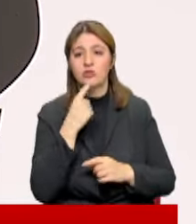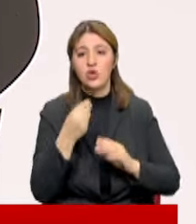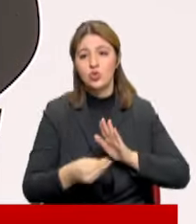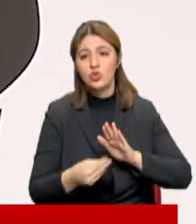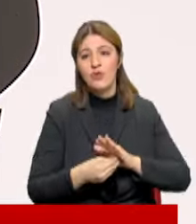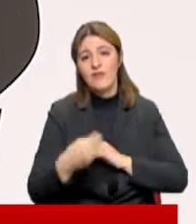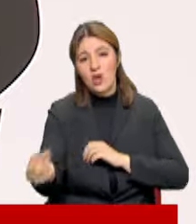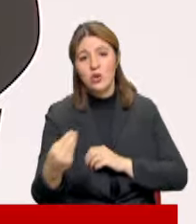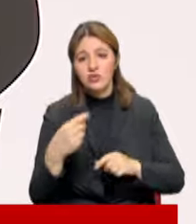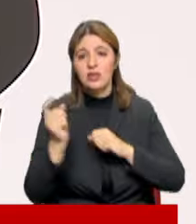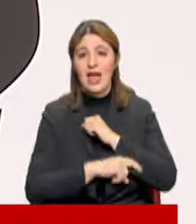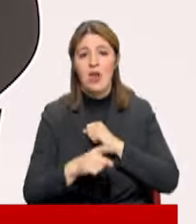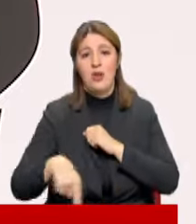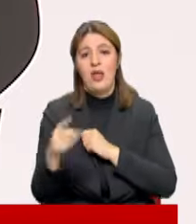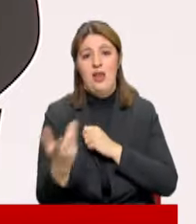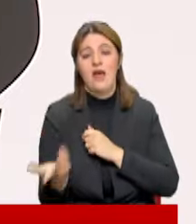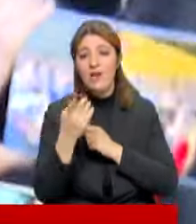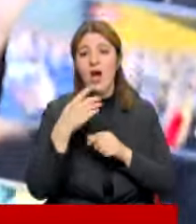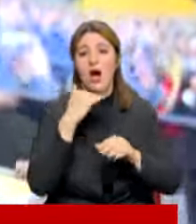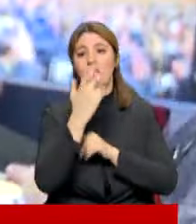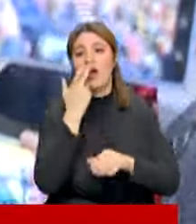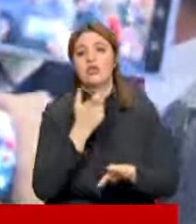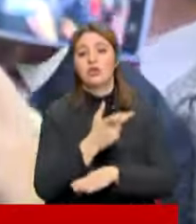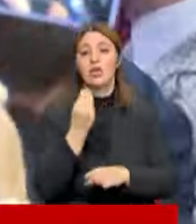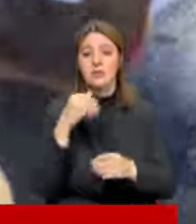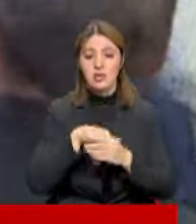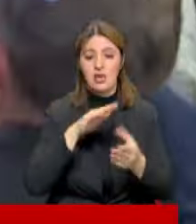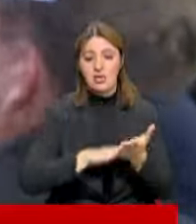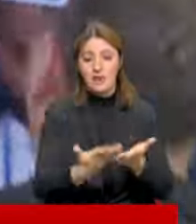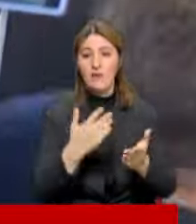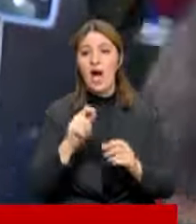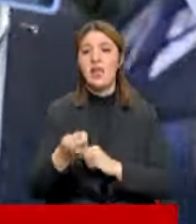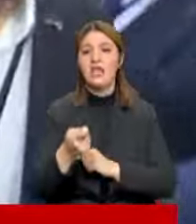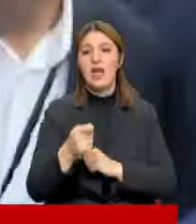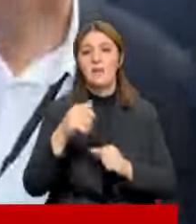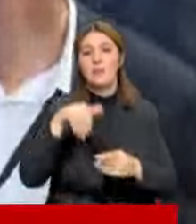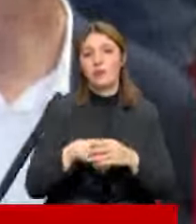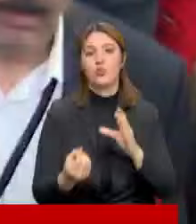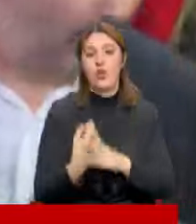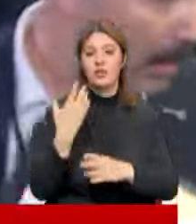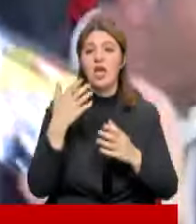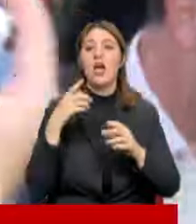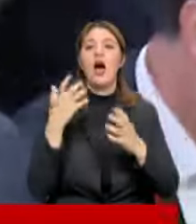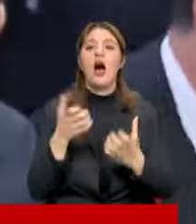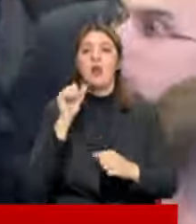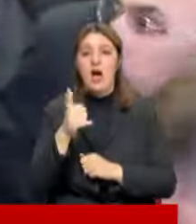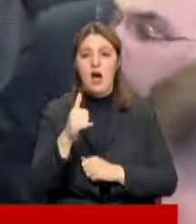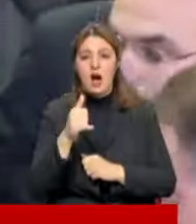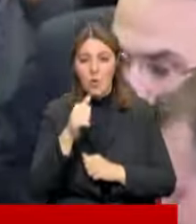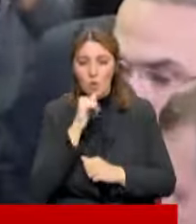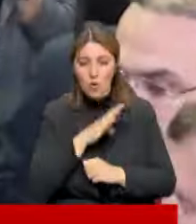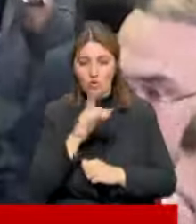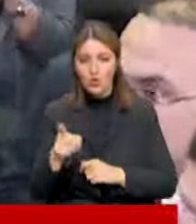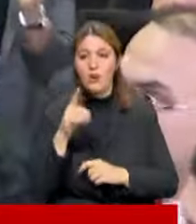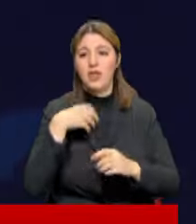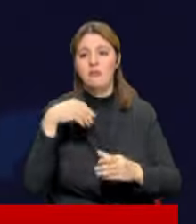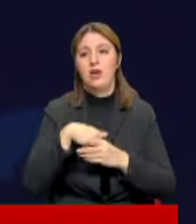rüşvet veriyorsunuz terörizme ve halkı kandırıyorsunuz iyi Parti'den istifa edip anahtar partiyi Kuran Yavuz ağıralioğlu da partisinin